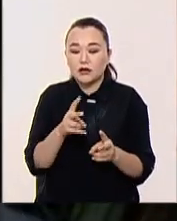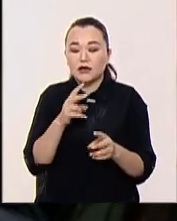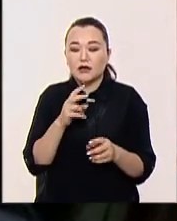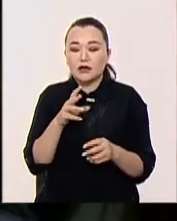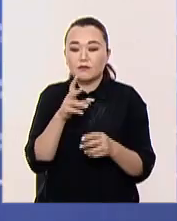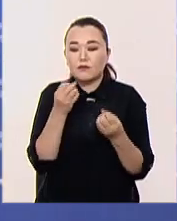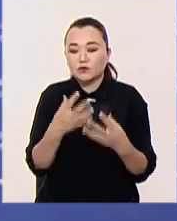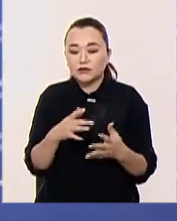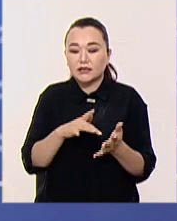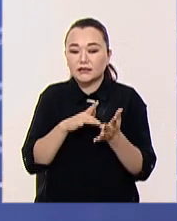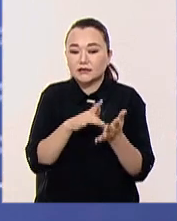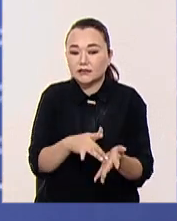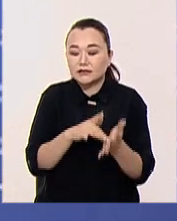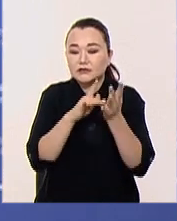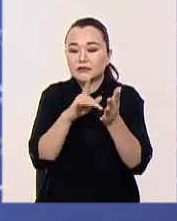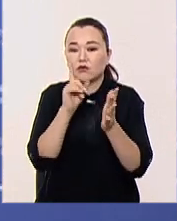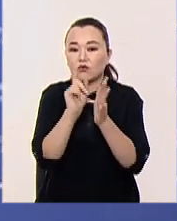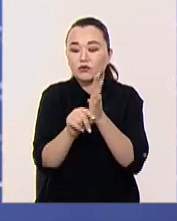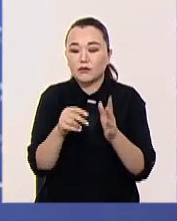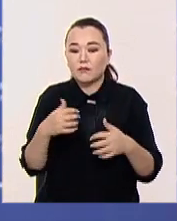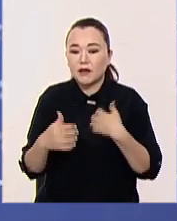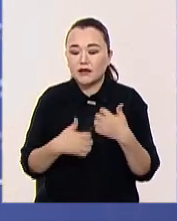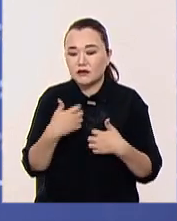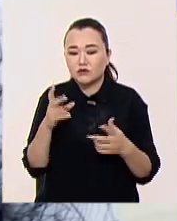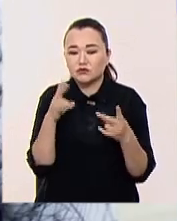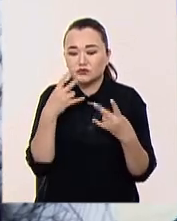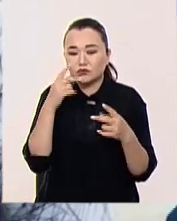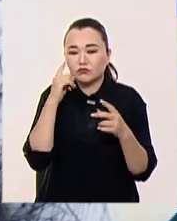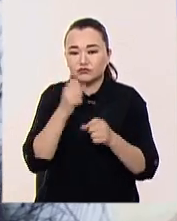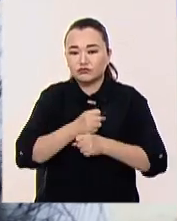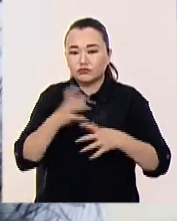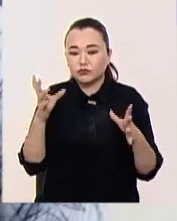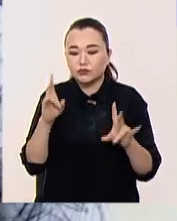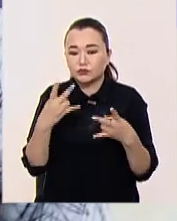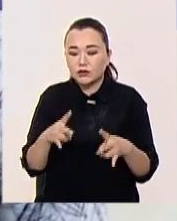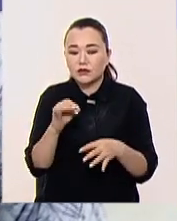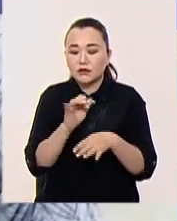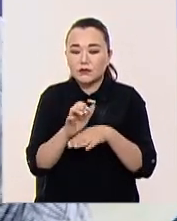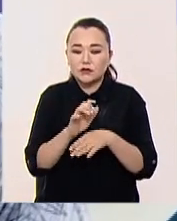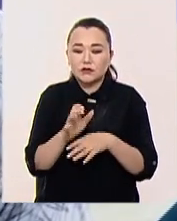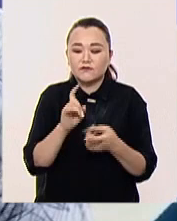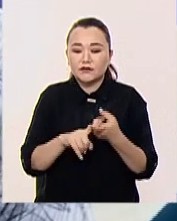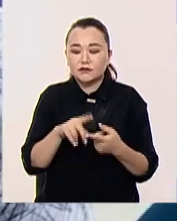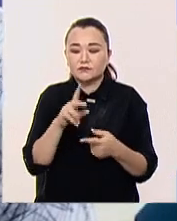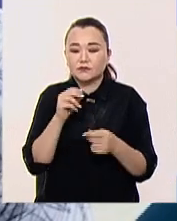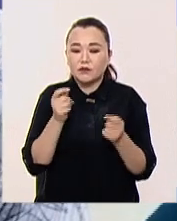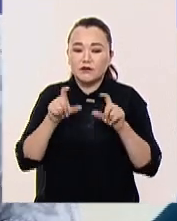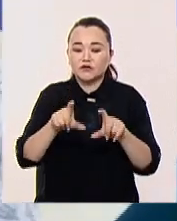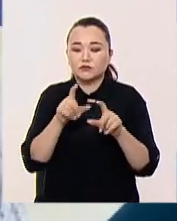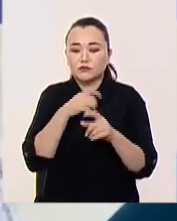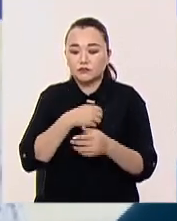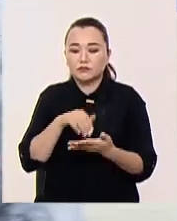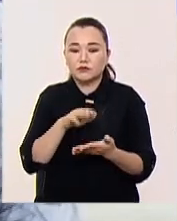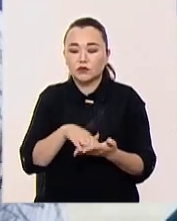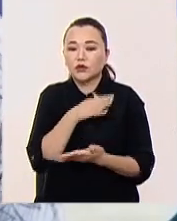транзитную страну. И пока панику не надо раздувать. На продовольственные товары мы пока повышение цен не